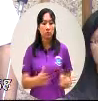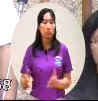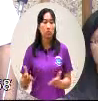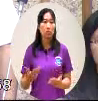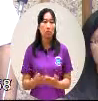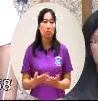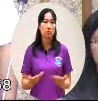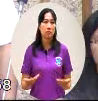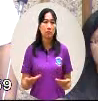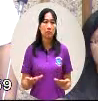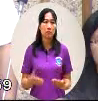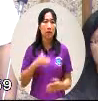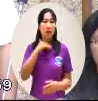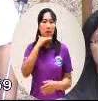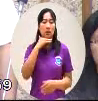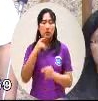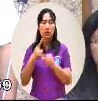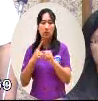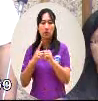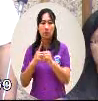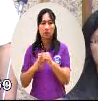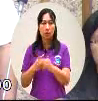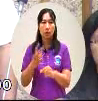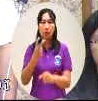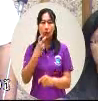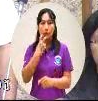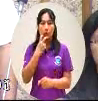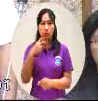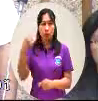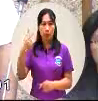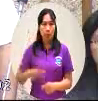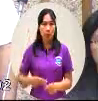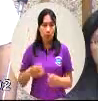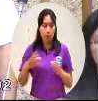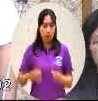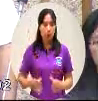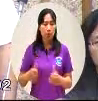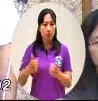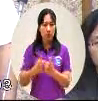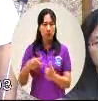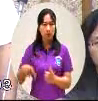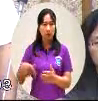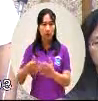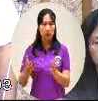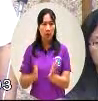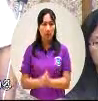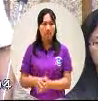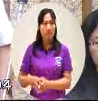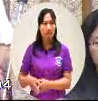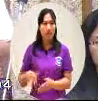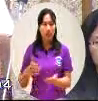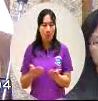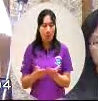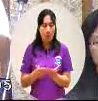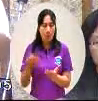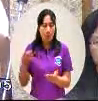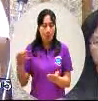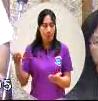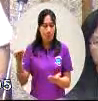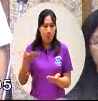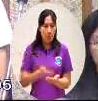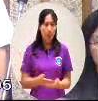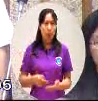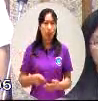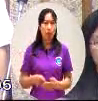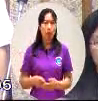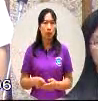嘛，就跟中央重建会这个部分看有没有办法向行政院原民会这里再编一些经费来，那或者说再另外做一